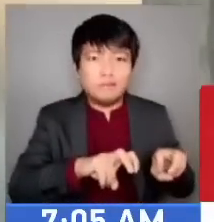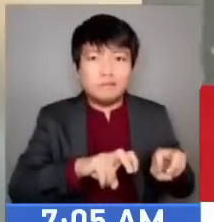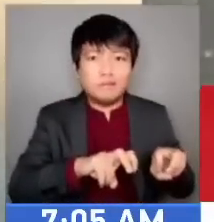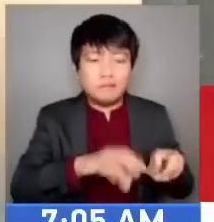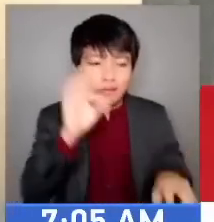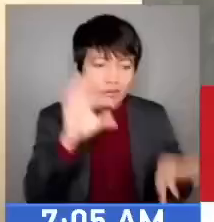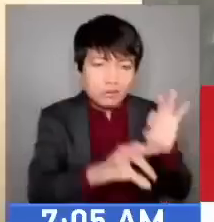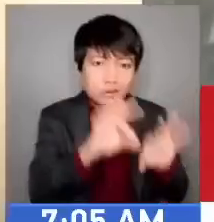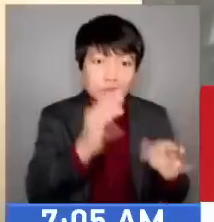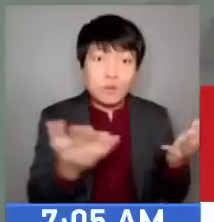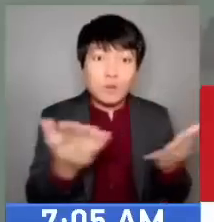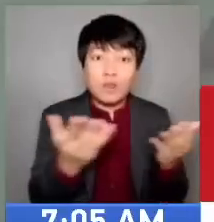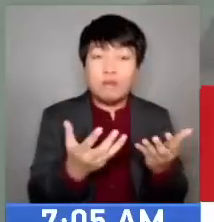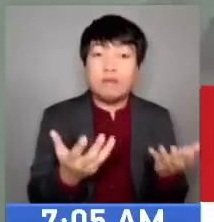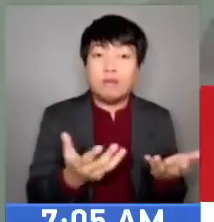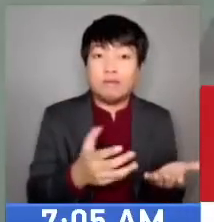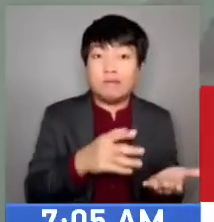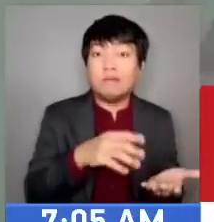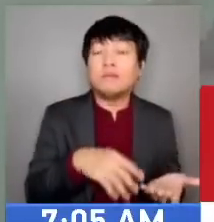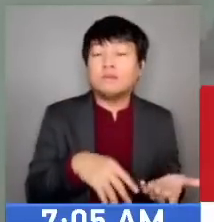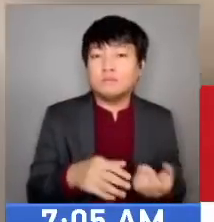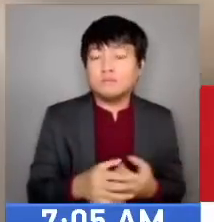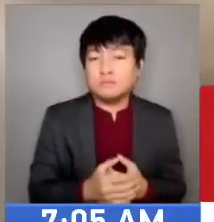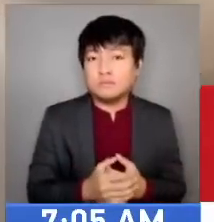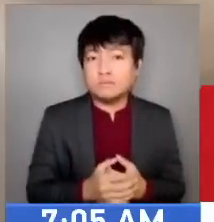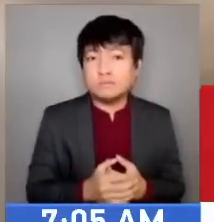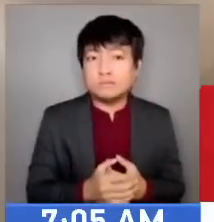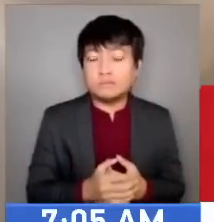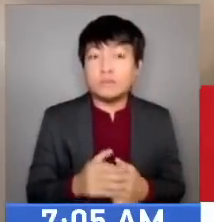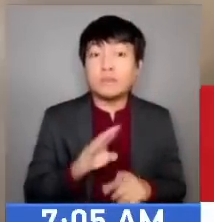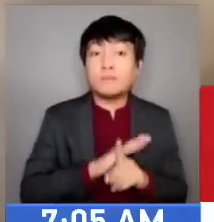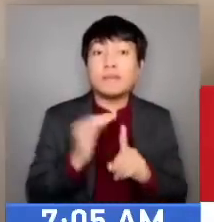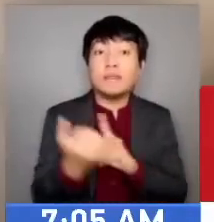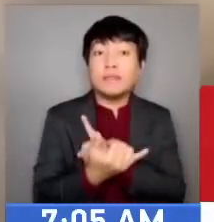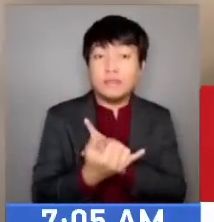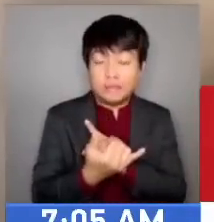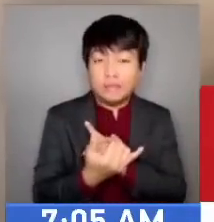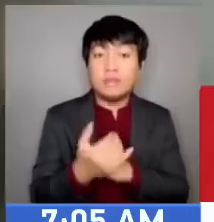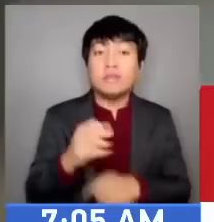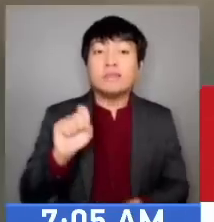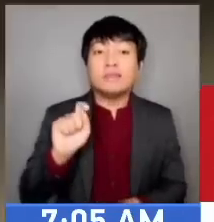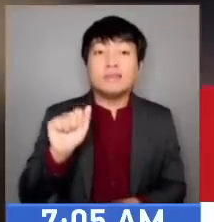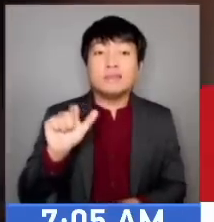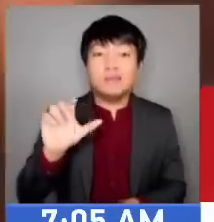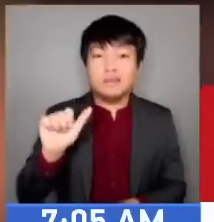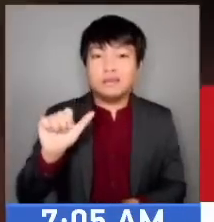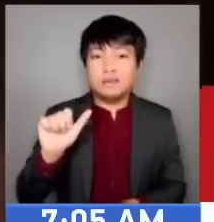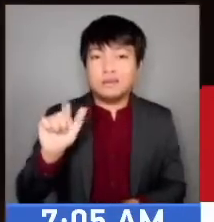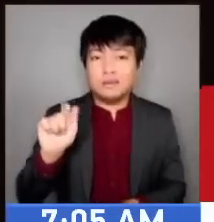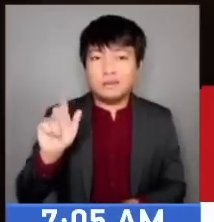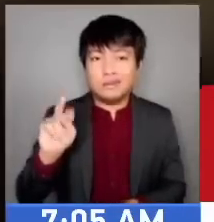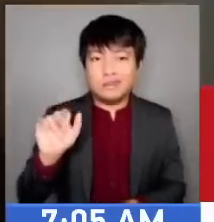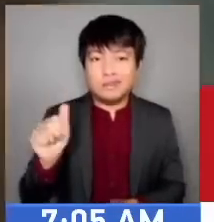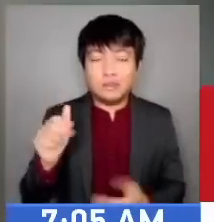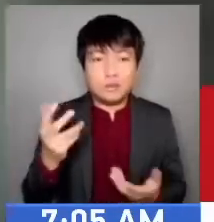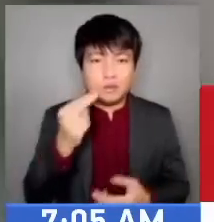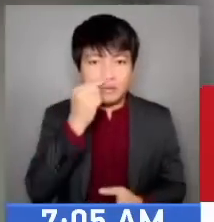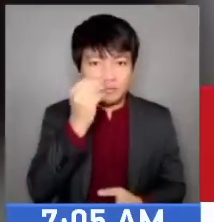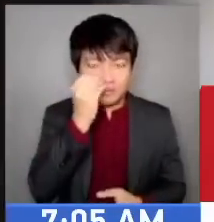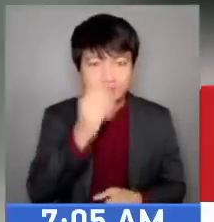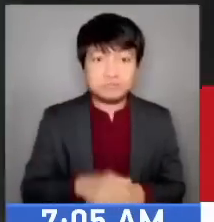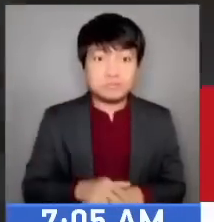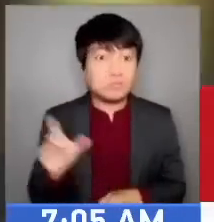HDJ Agriventure Corporation sa Barangay Saranoche, Santa Catalina, Negros Oriental. Sabi ng pulisya,